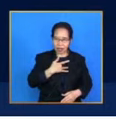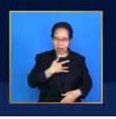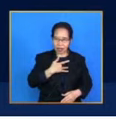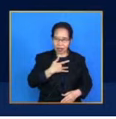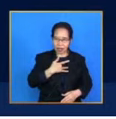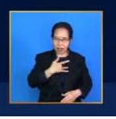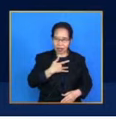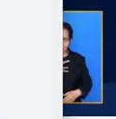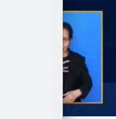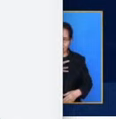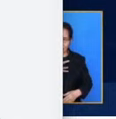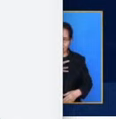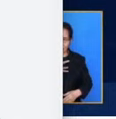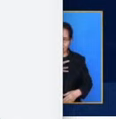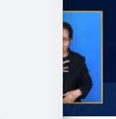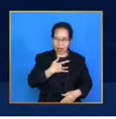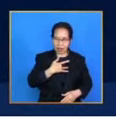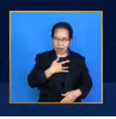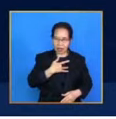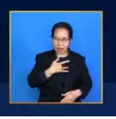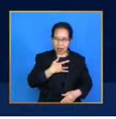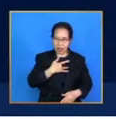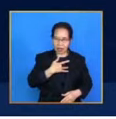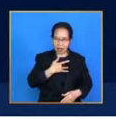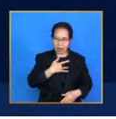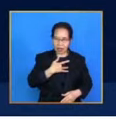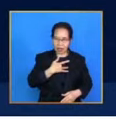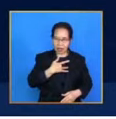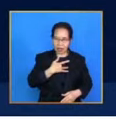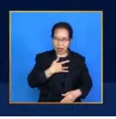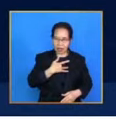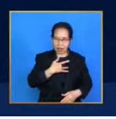May mga scammer na lumitaw, may mga member na scammer.